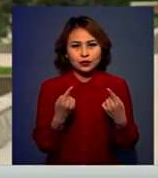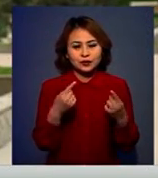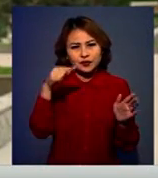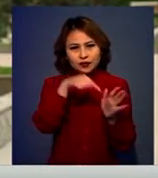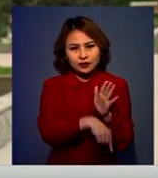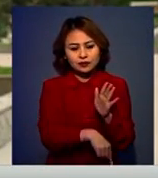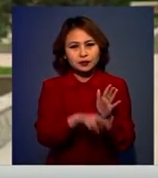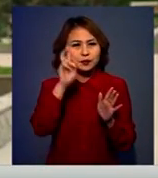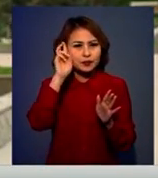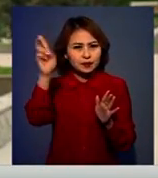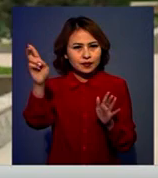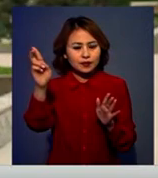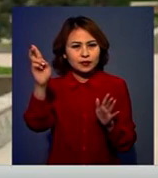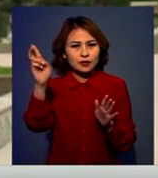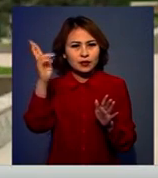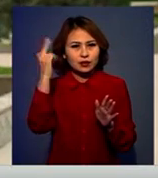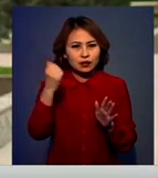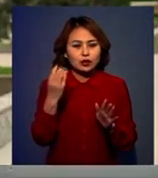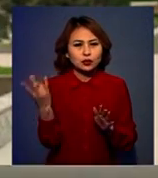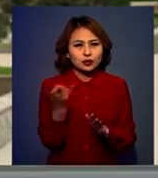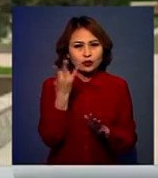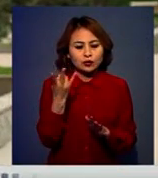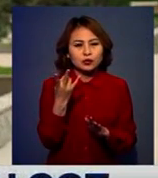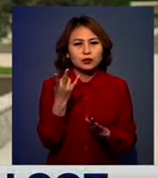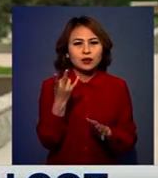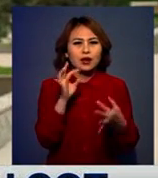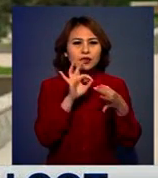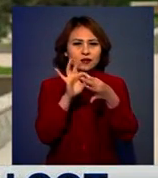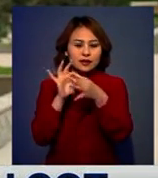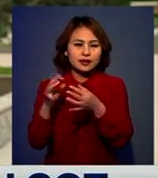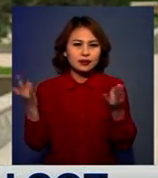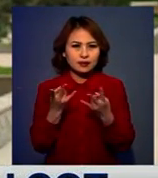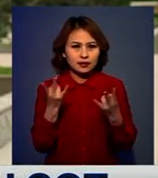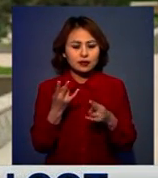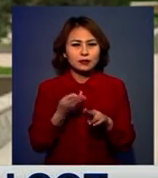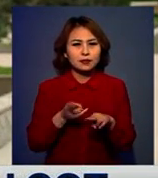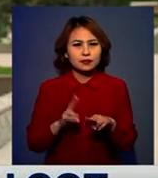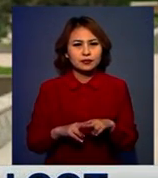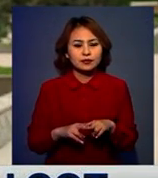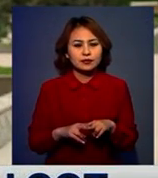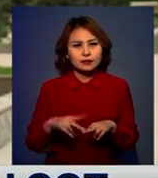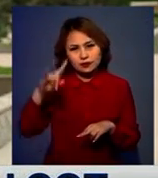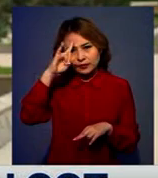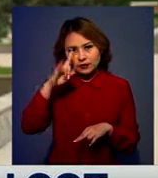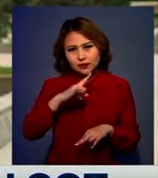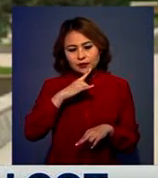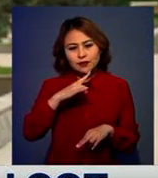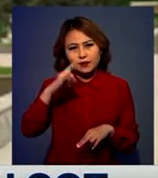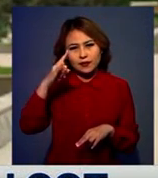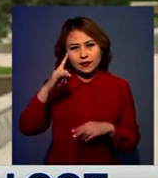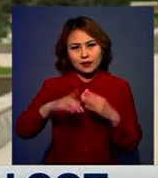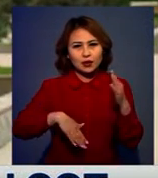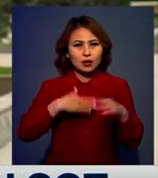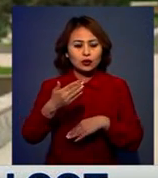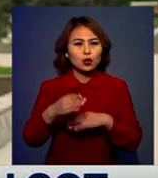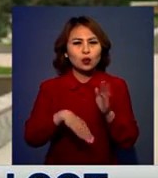үстіндегі мемлекет. Бізге әлі де талай сырт мемлекеттермен байланысқа шығу керек. Бұл жерде Қазақстанның келесі